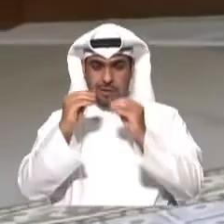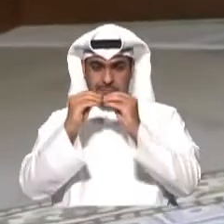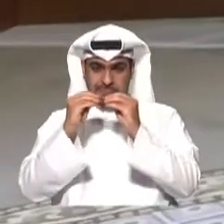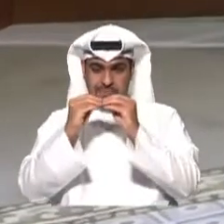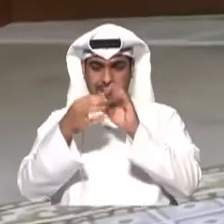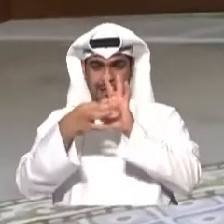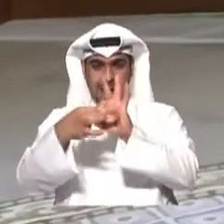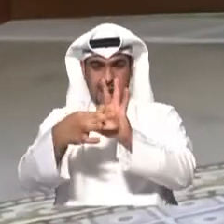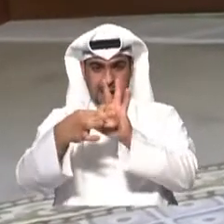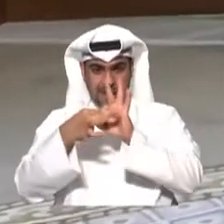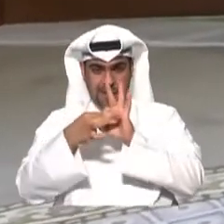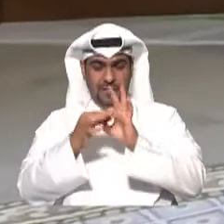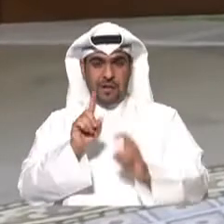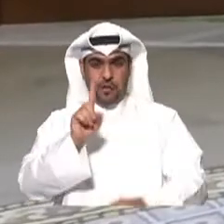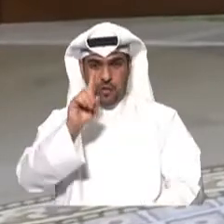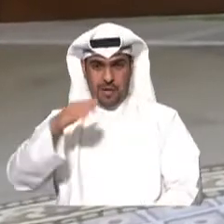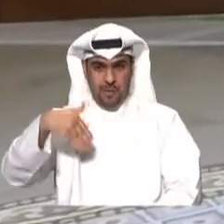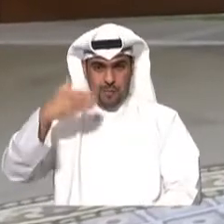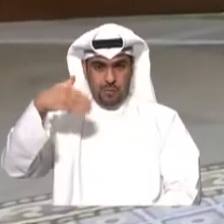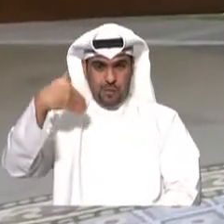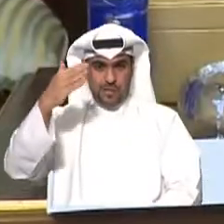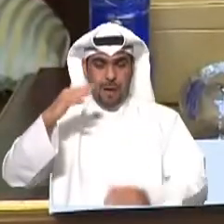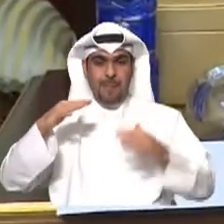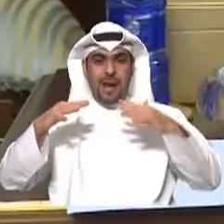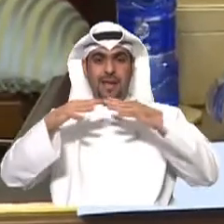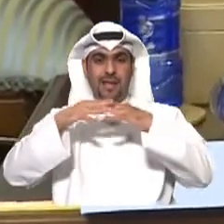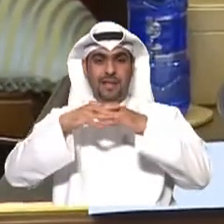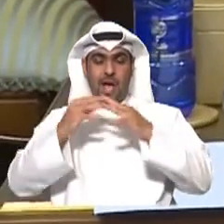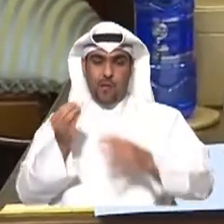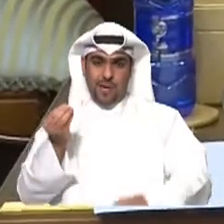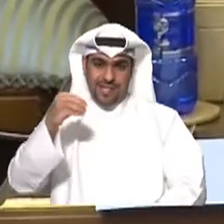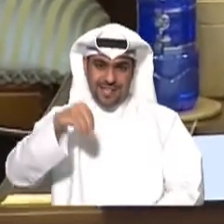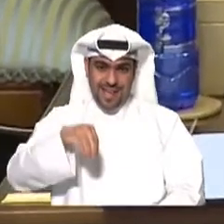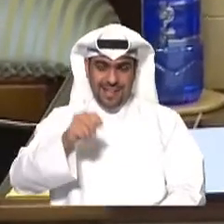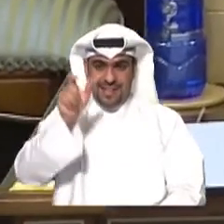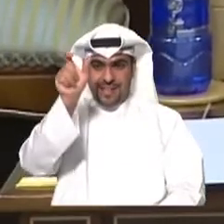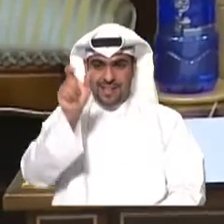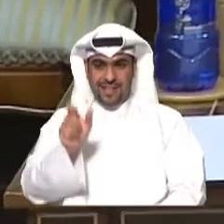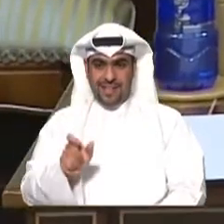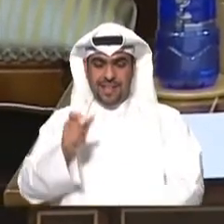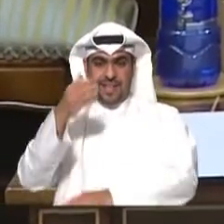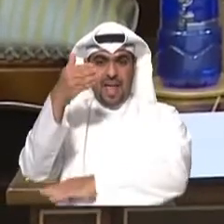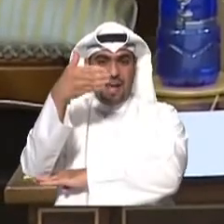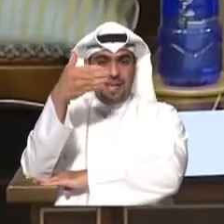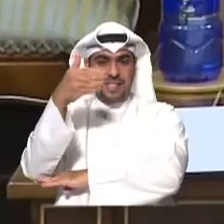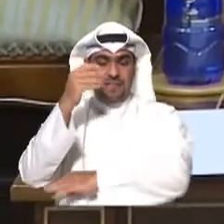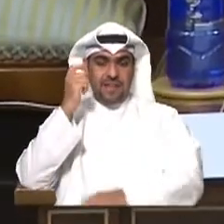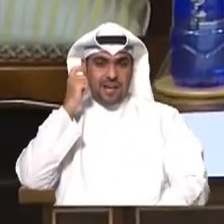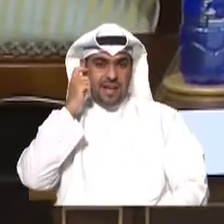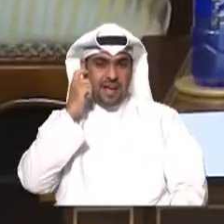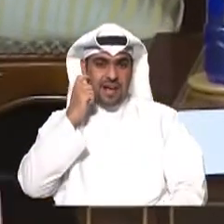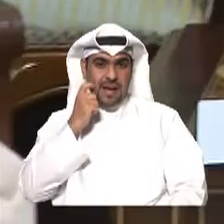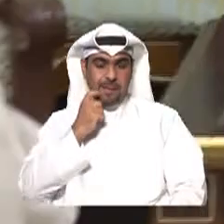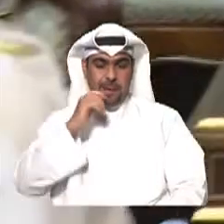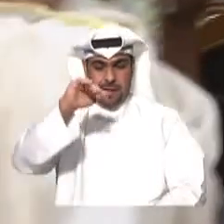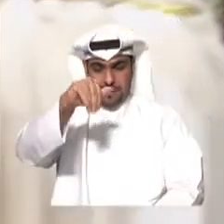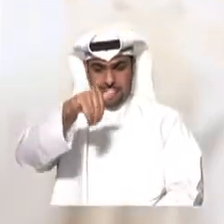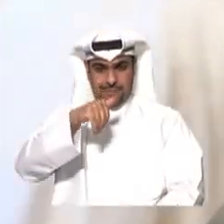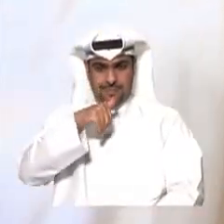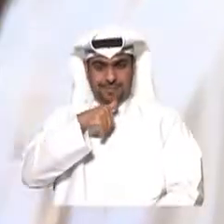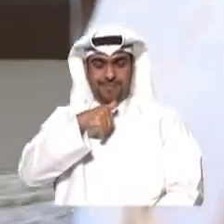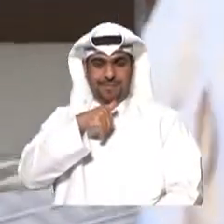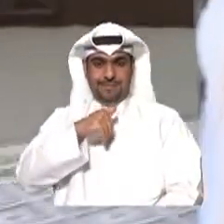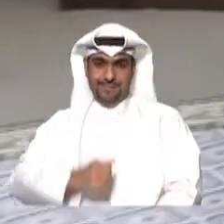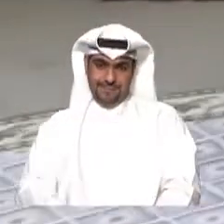دولة الإمارات العربية المتحدة لدى دولة الكويت الدكتور مطر النيادي اليوم في قصر بيان.